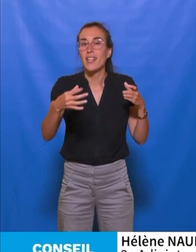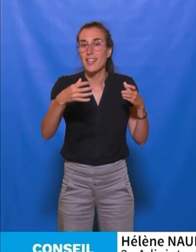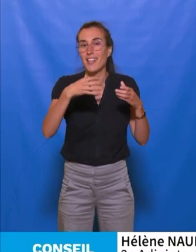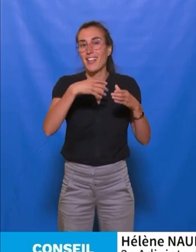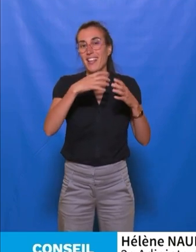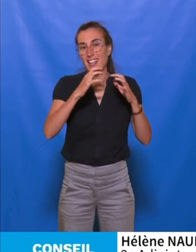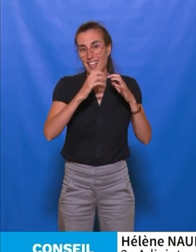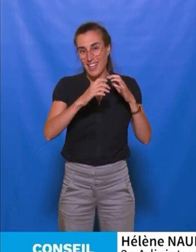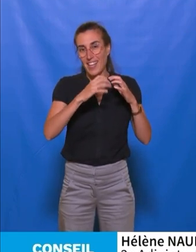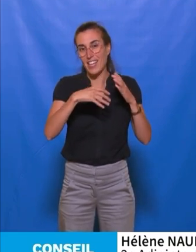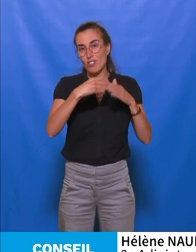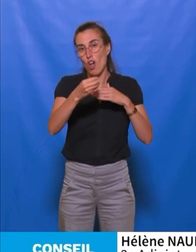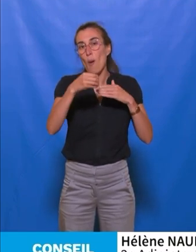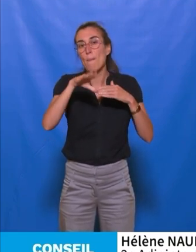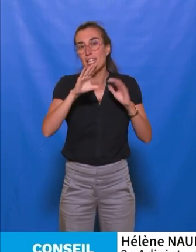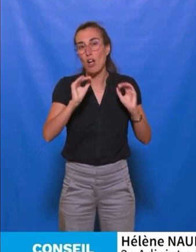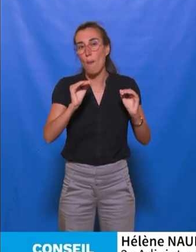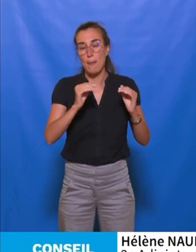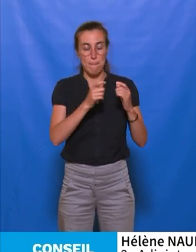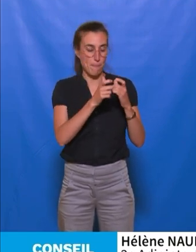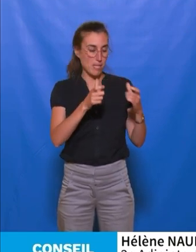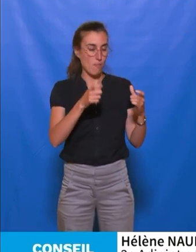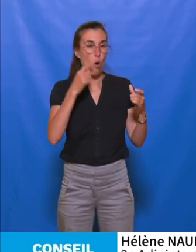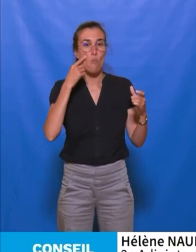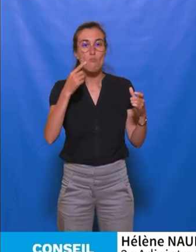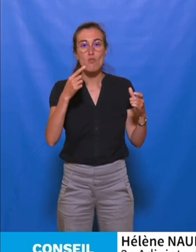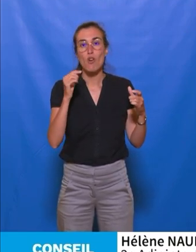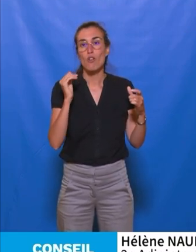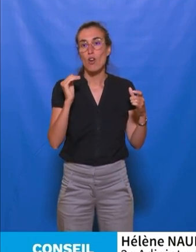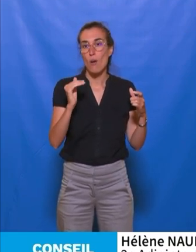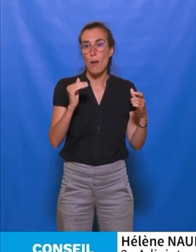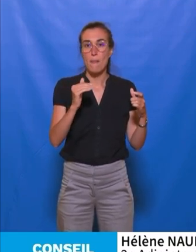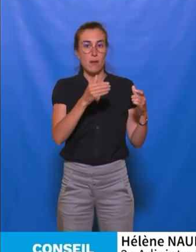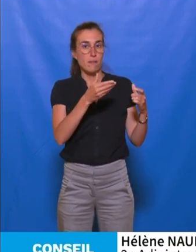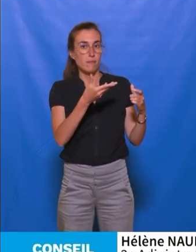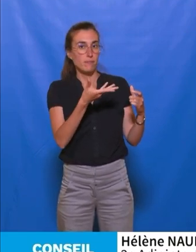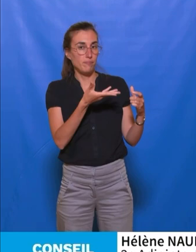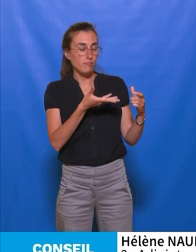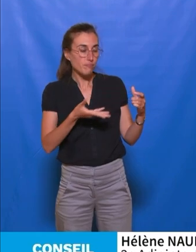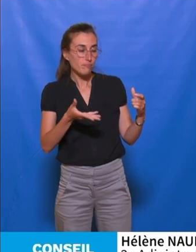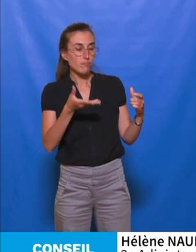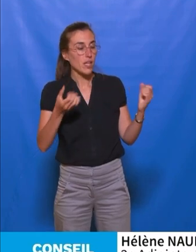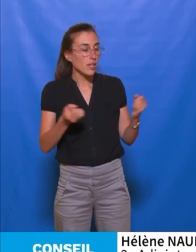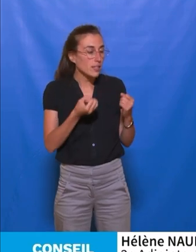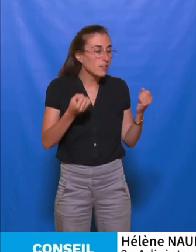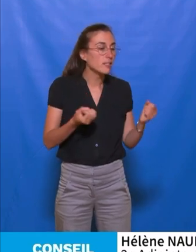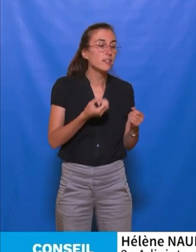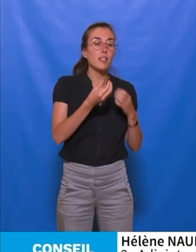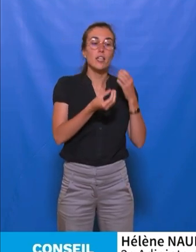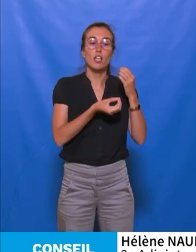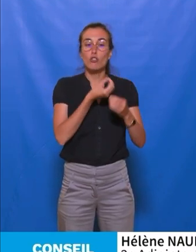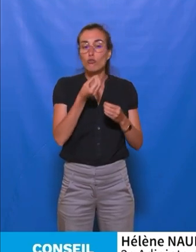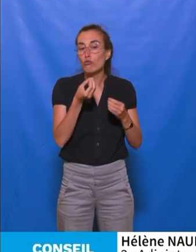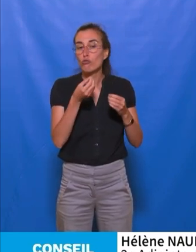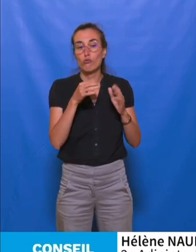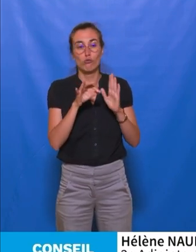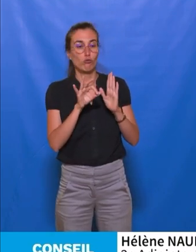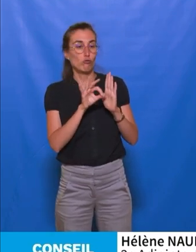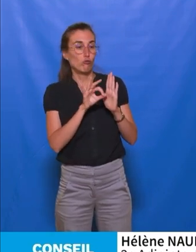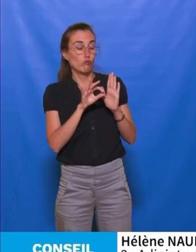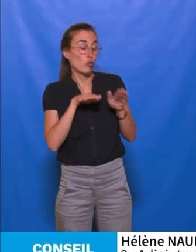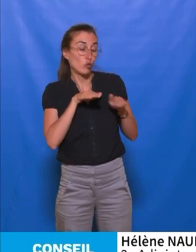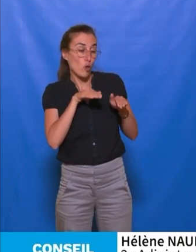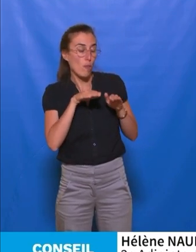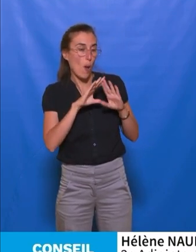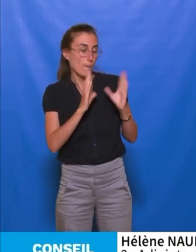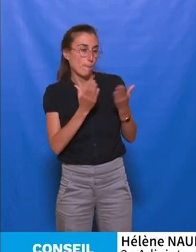du bâtiment pour répondre à un certain nombre de fonctionnalités et d'activités également. Et donc c'est une subvention que nous vous